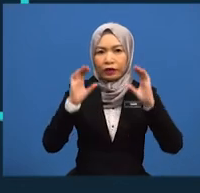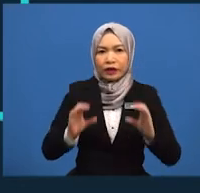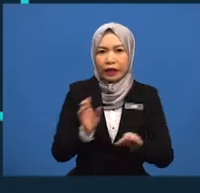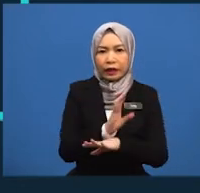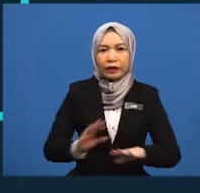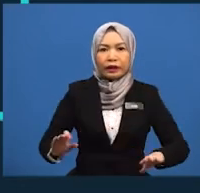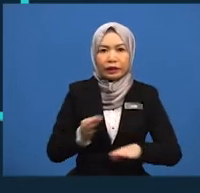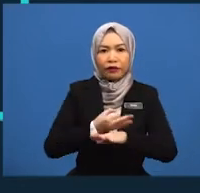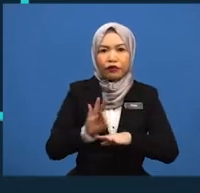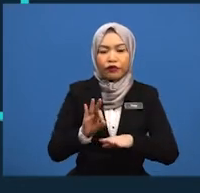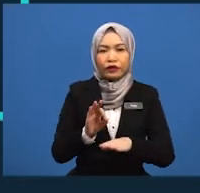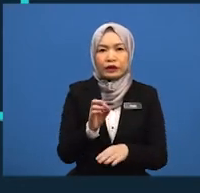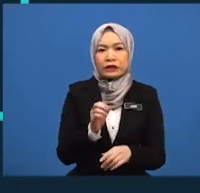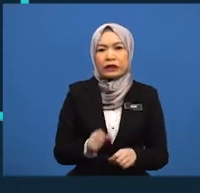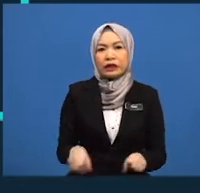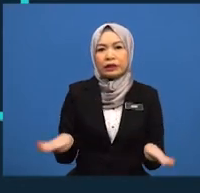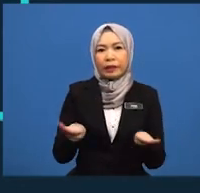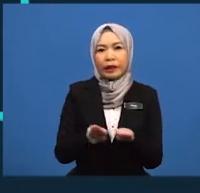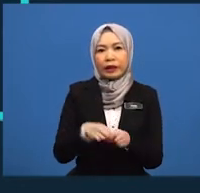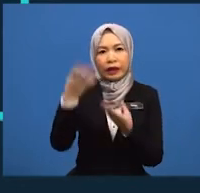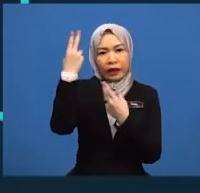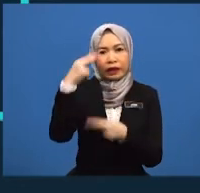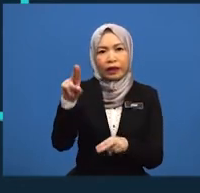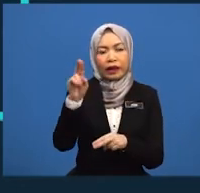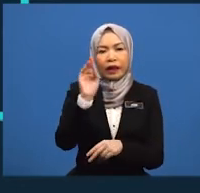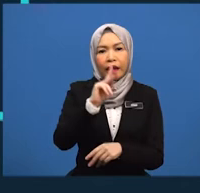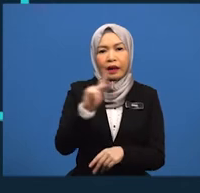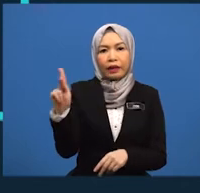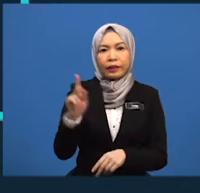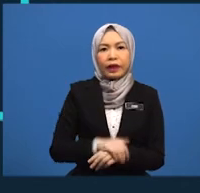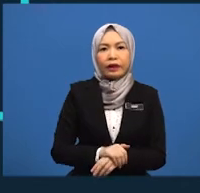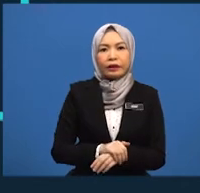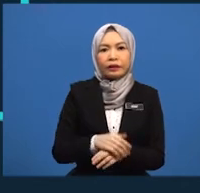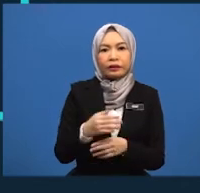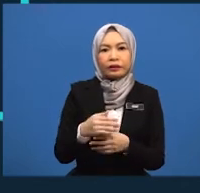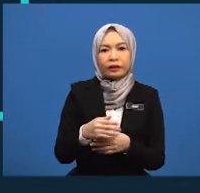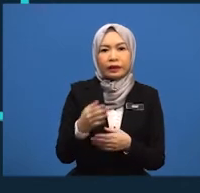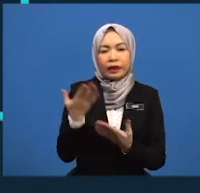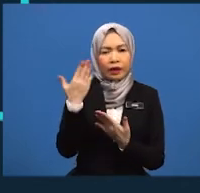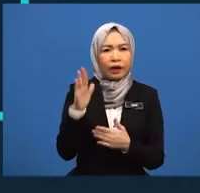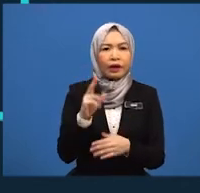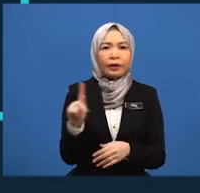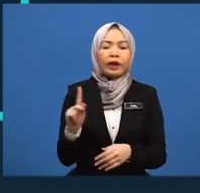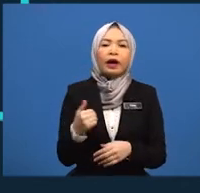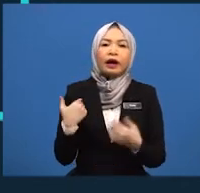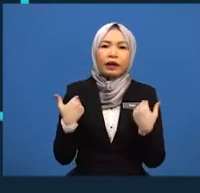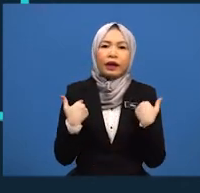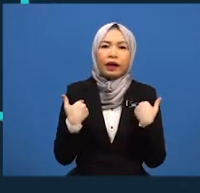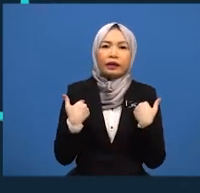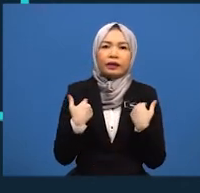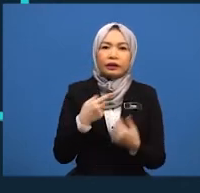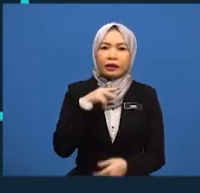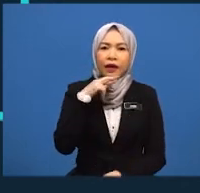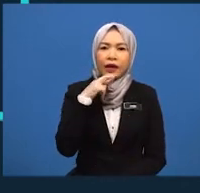seperti yang diharapkan. Ada beberapa ralat yang dapat dikesan.